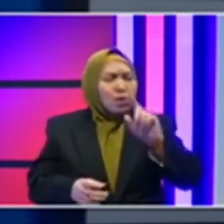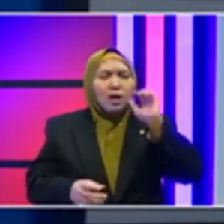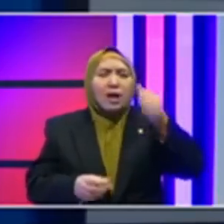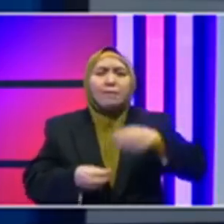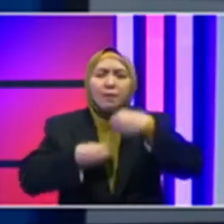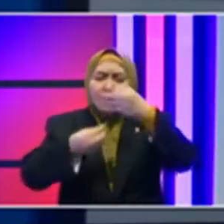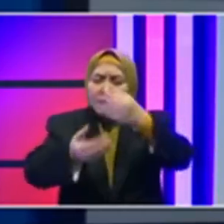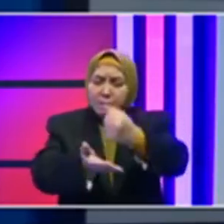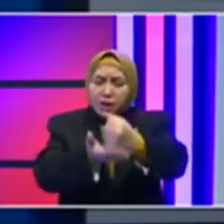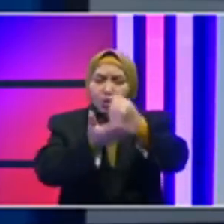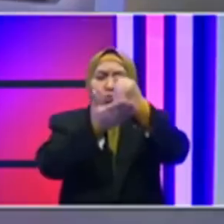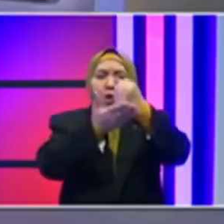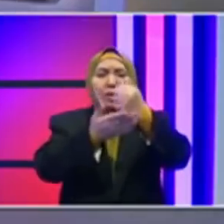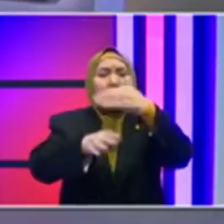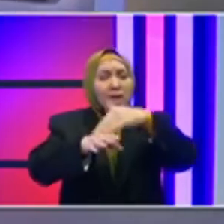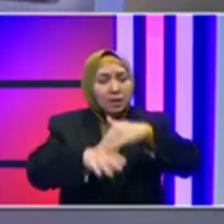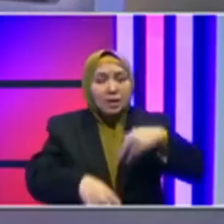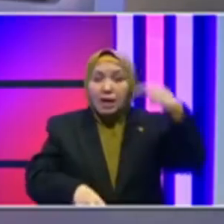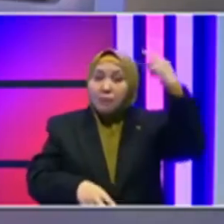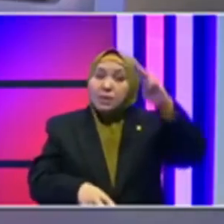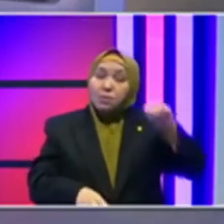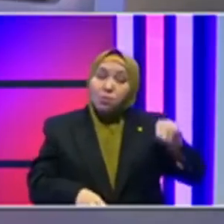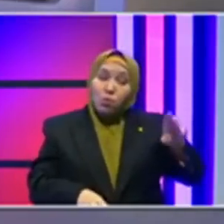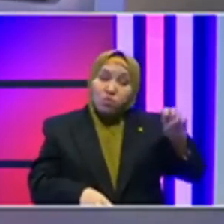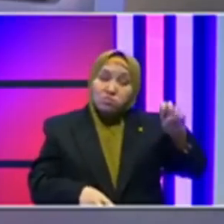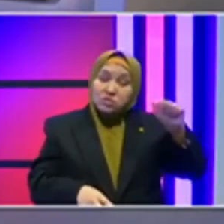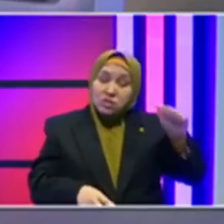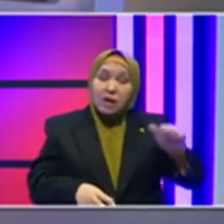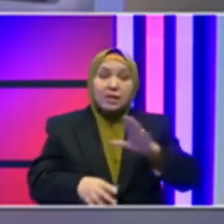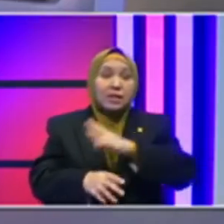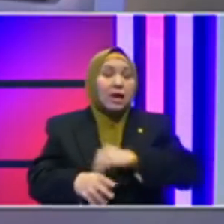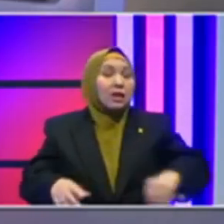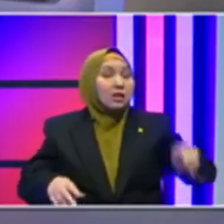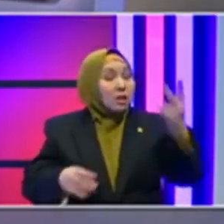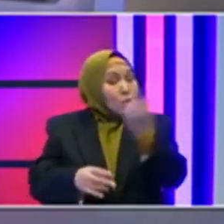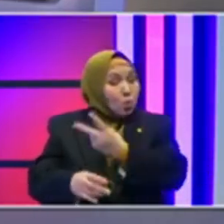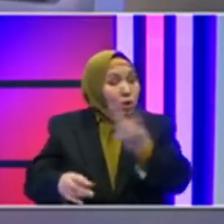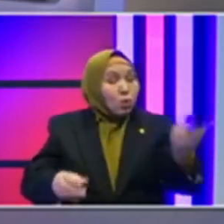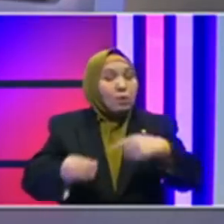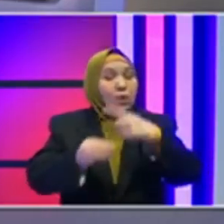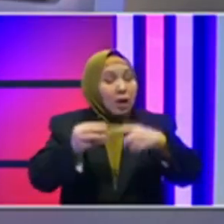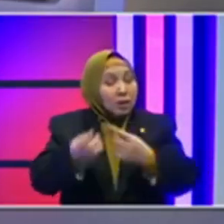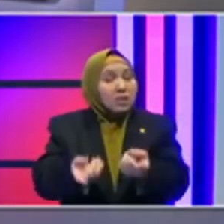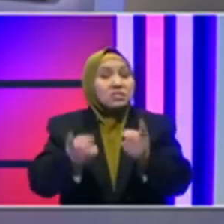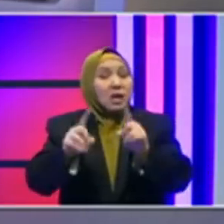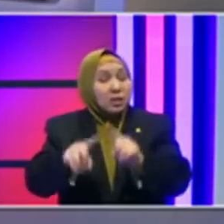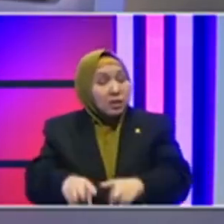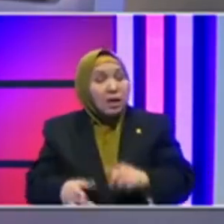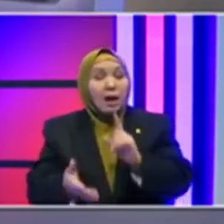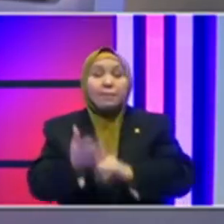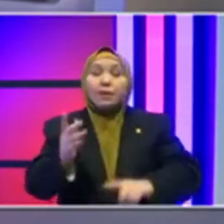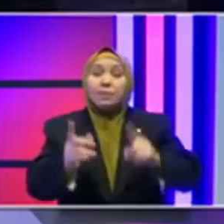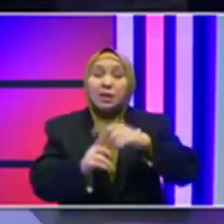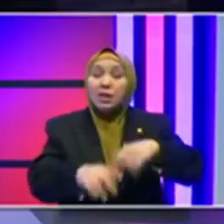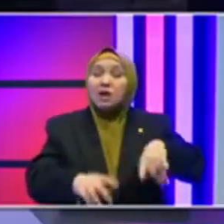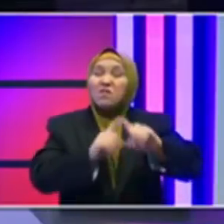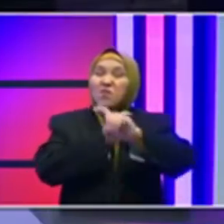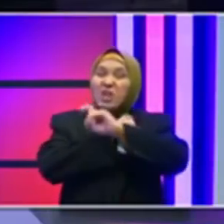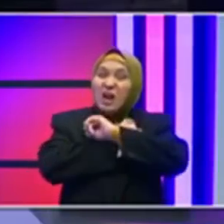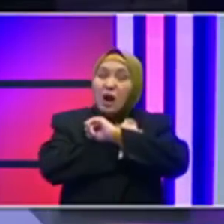memberikan bantuan kepada Nabi Musa Alaihissalam dan kedudukan perkara ini juga terjadi apabila Firaun